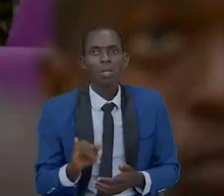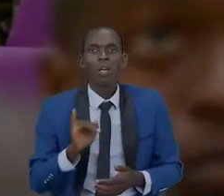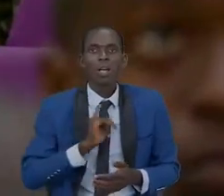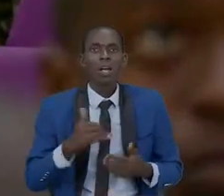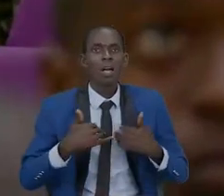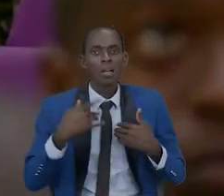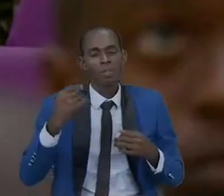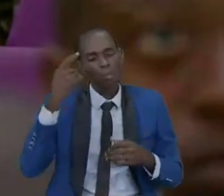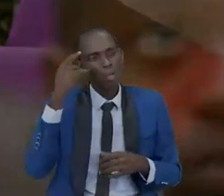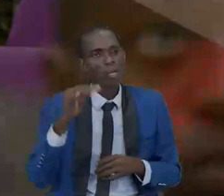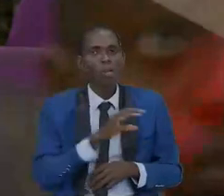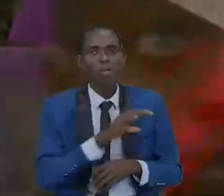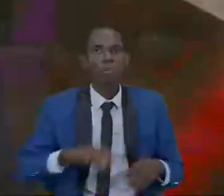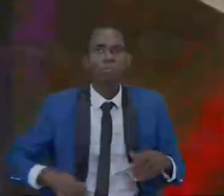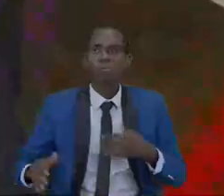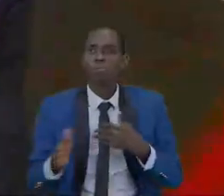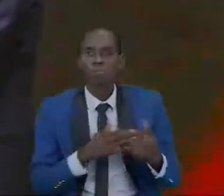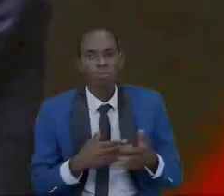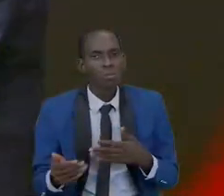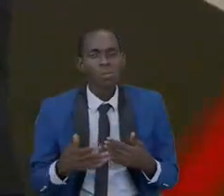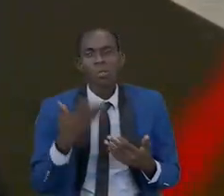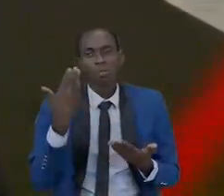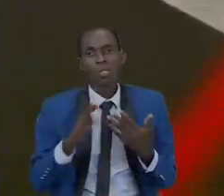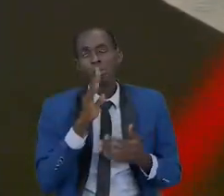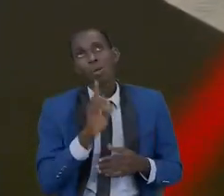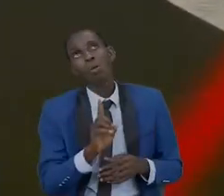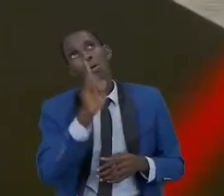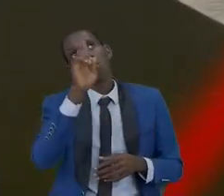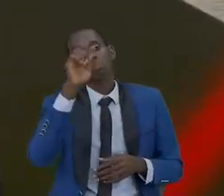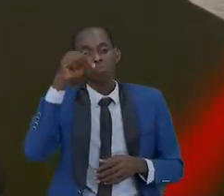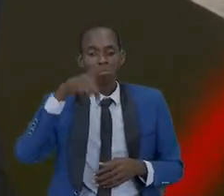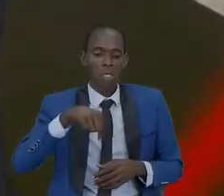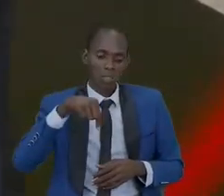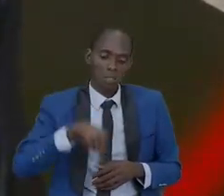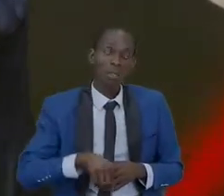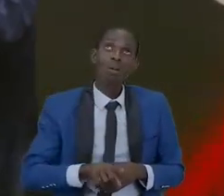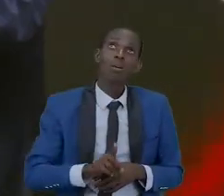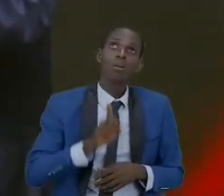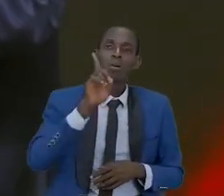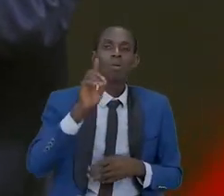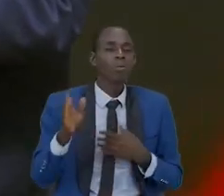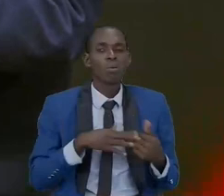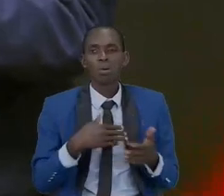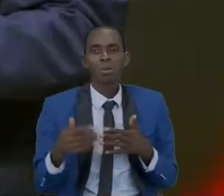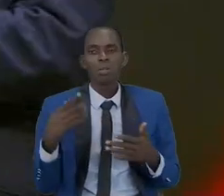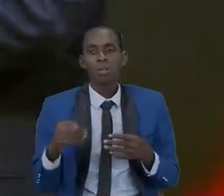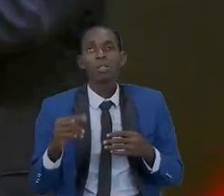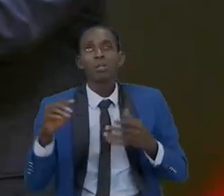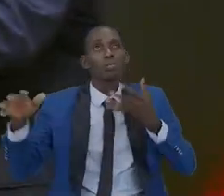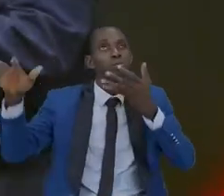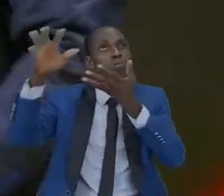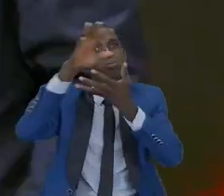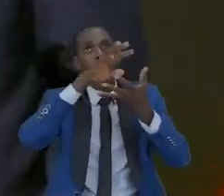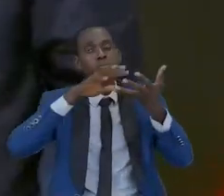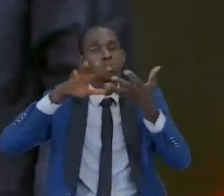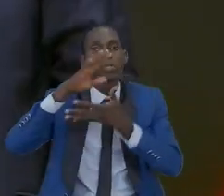pensée de Christian peu importe ce qui est en haut en bas en bas ou en haut peu importe les tempêtes qu'il